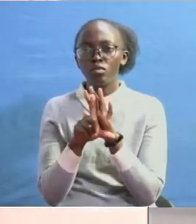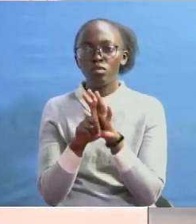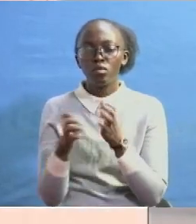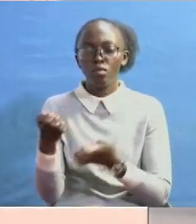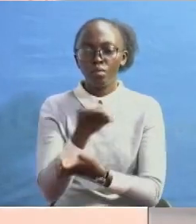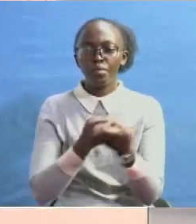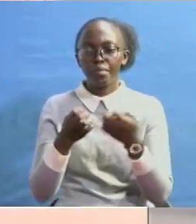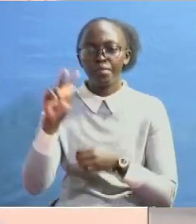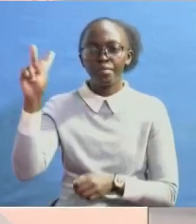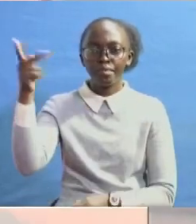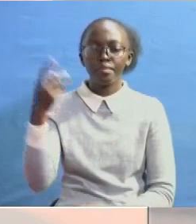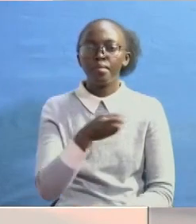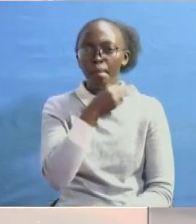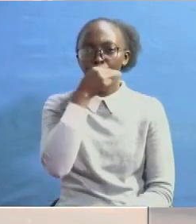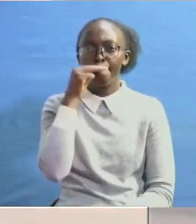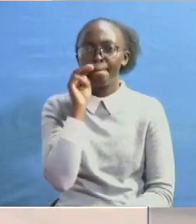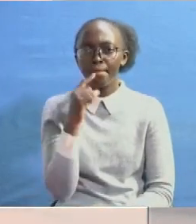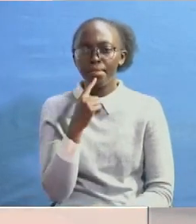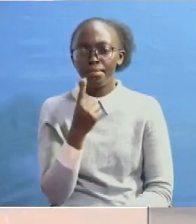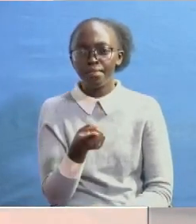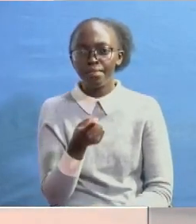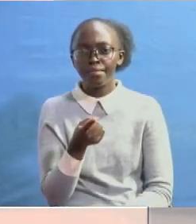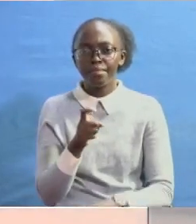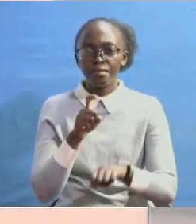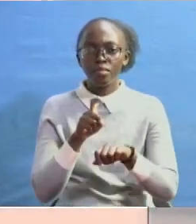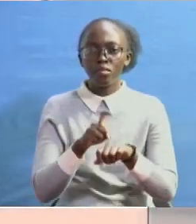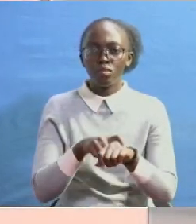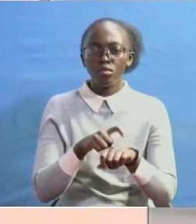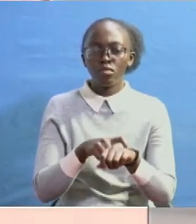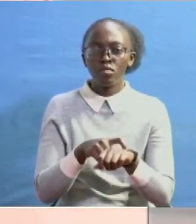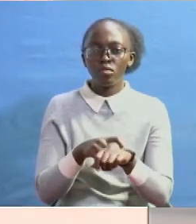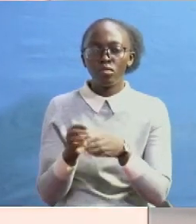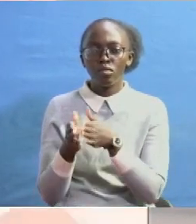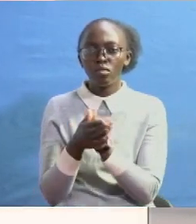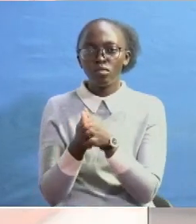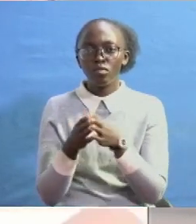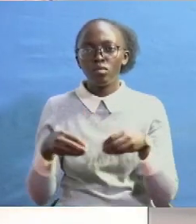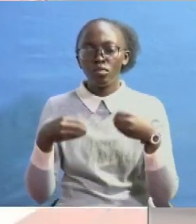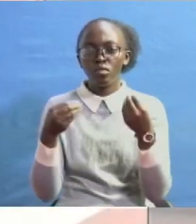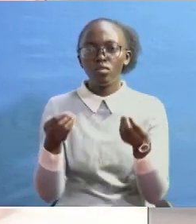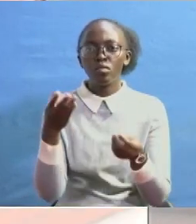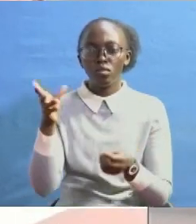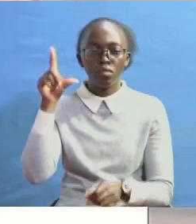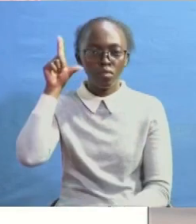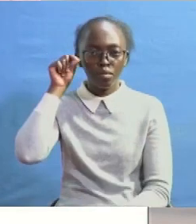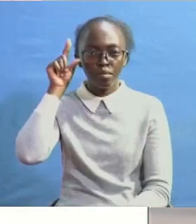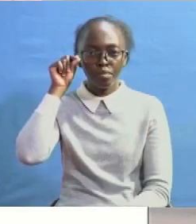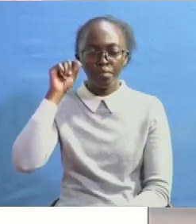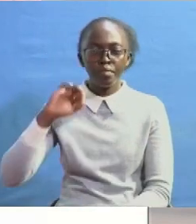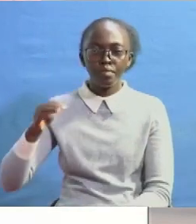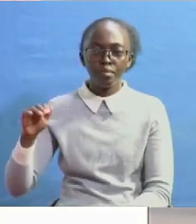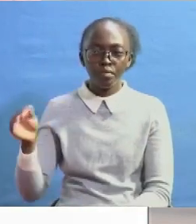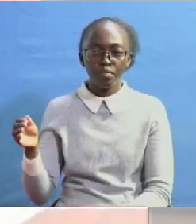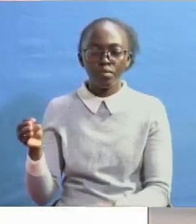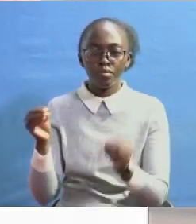wa Kenya. Na Mudavadi aliyasema haya wakati wa hotuba yake katika shule ya serikali ya Kenya kule Mombasa, katika